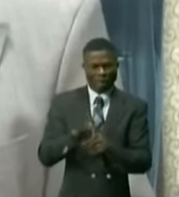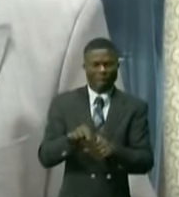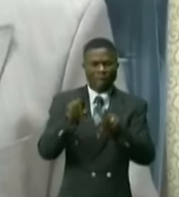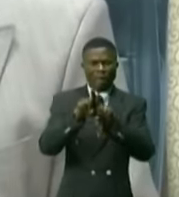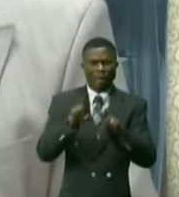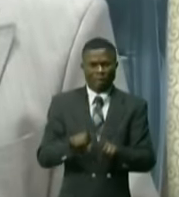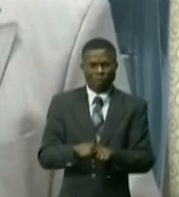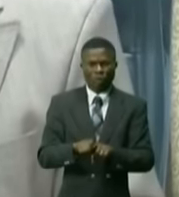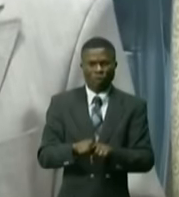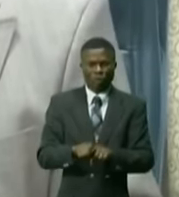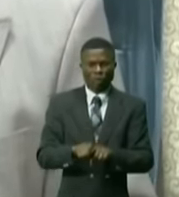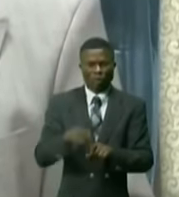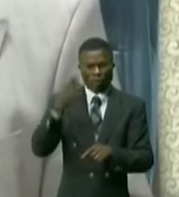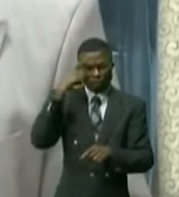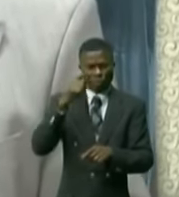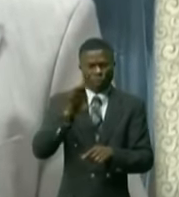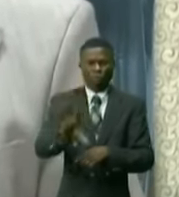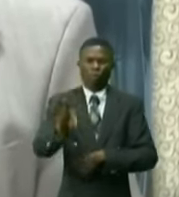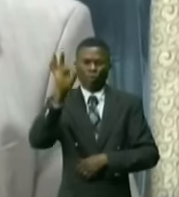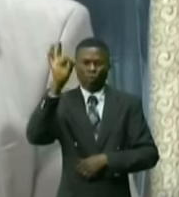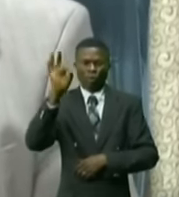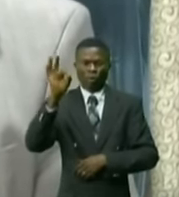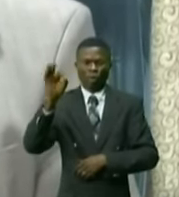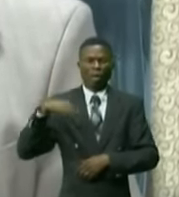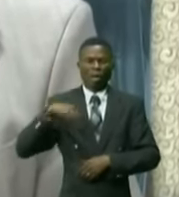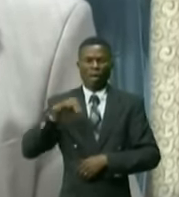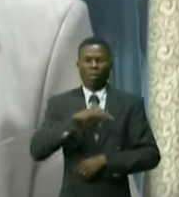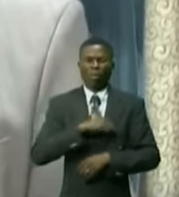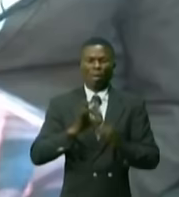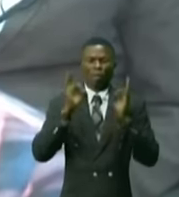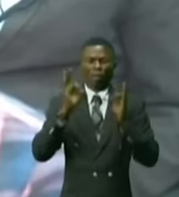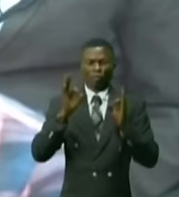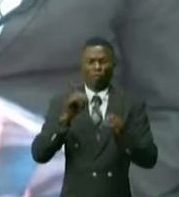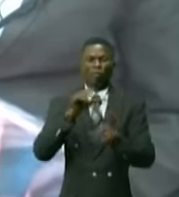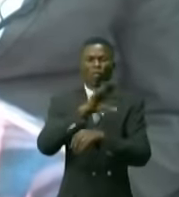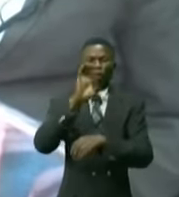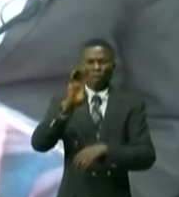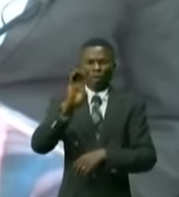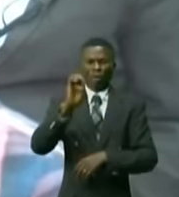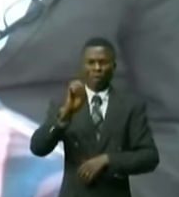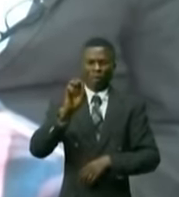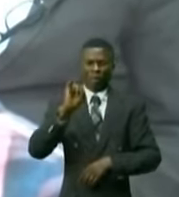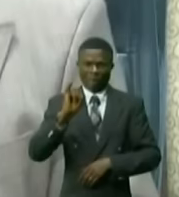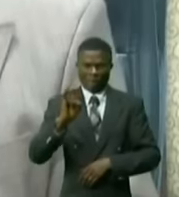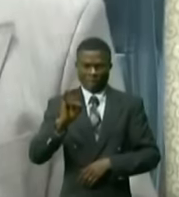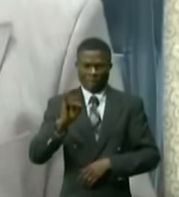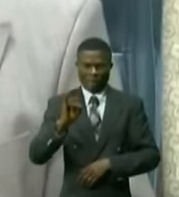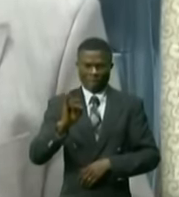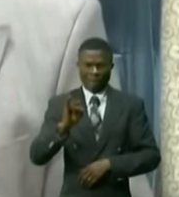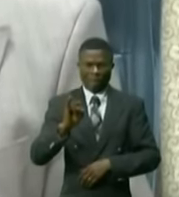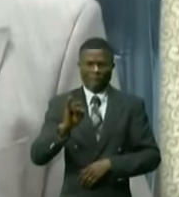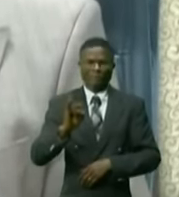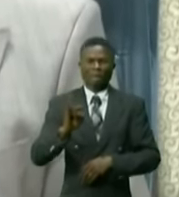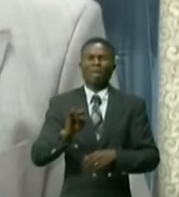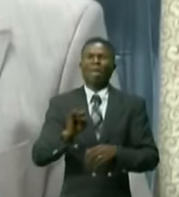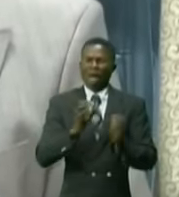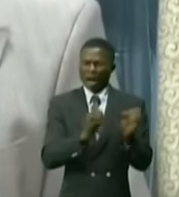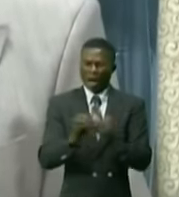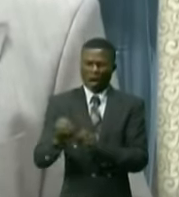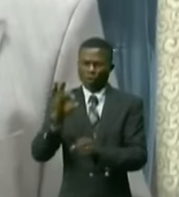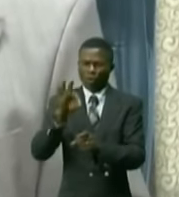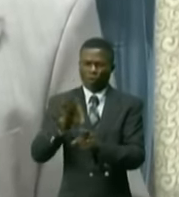ainsi que la désignation des nouveaux membres de la CENI, celle-ci a tenu en temps